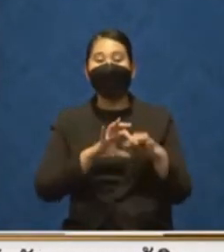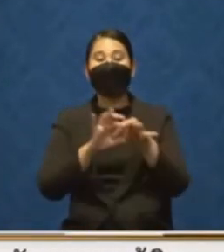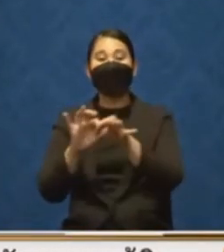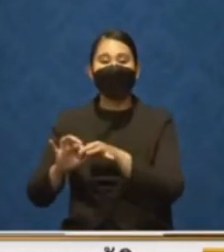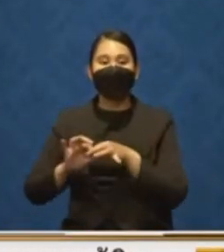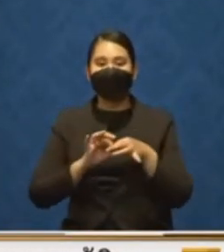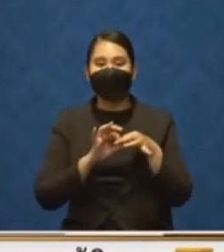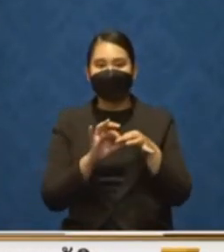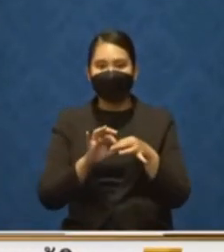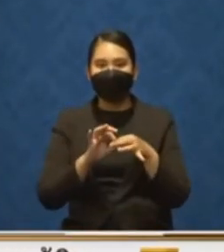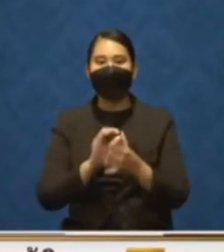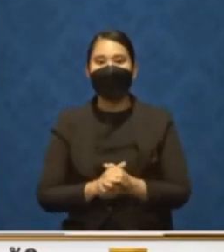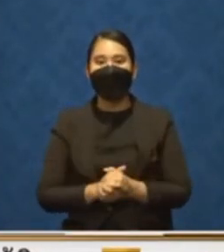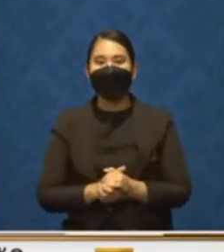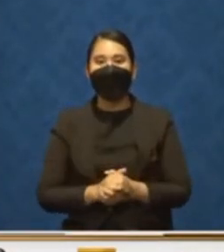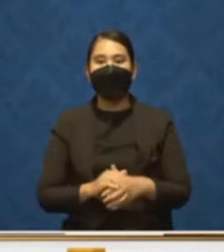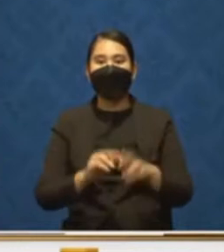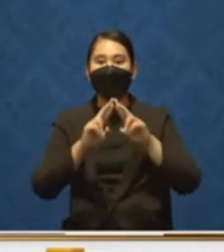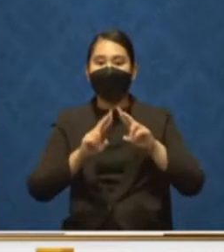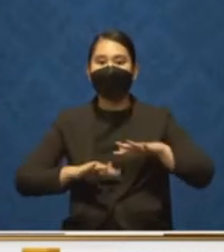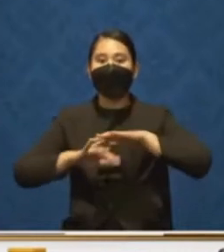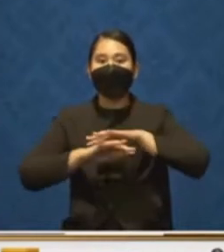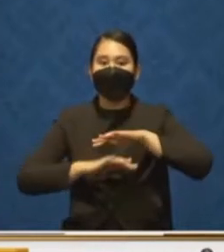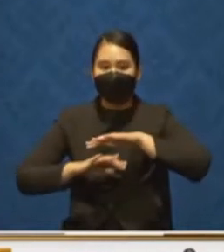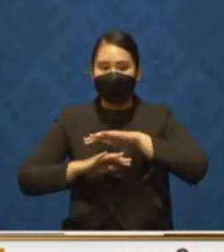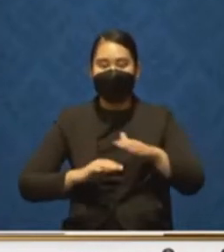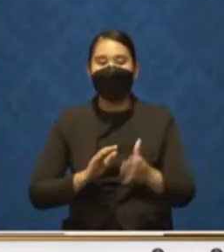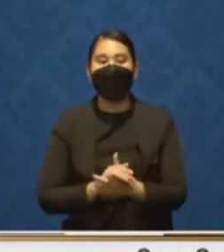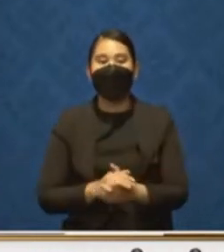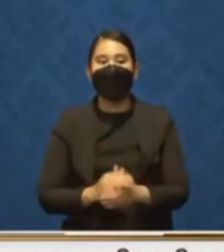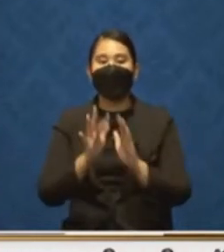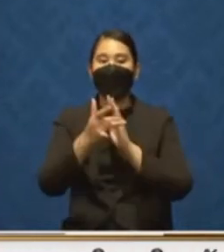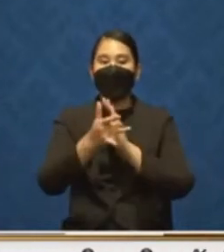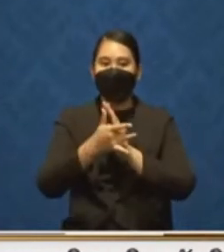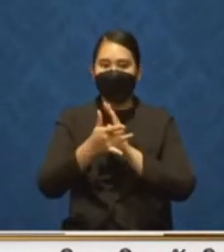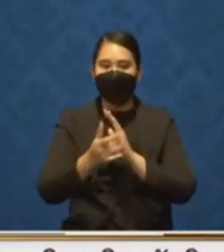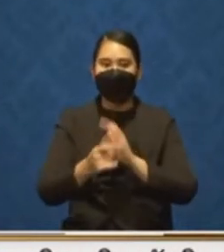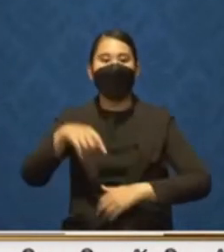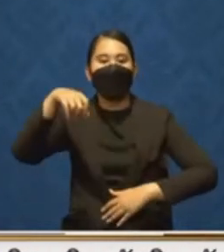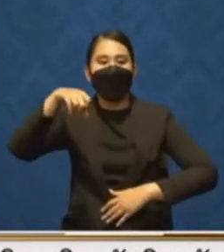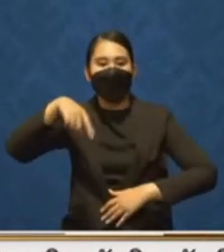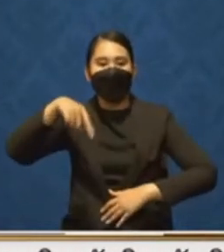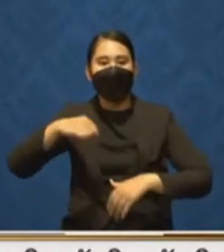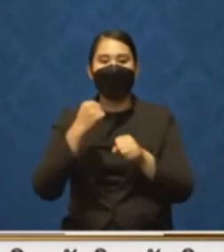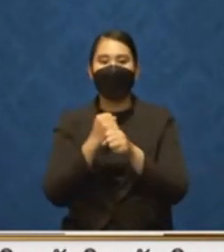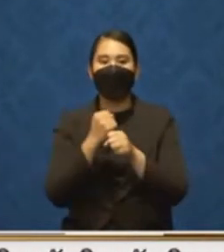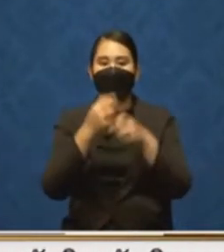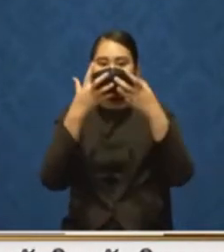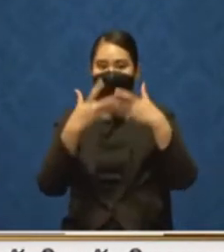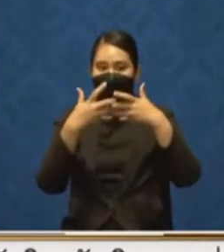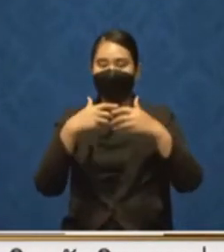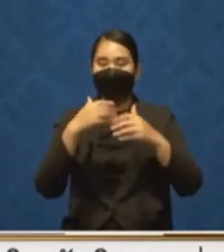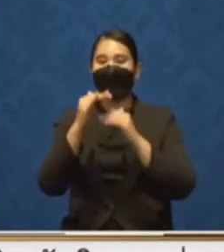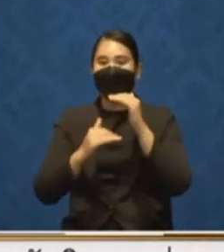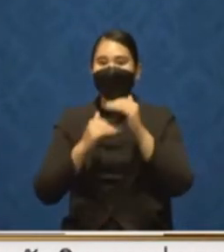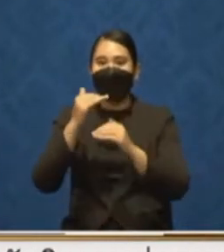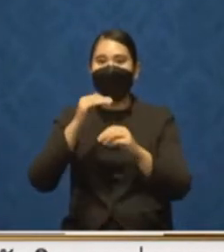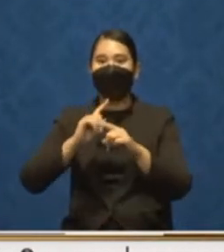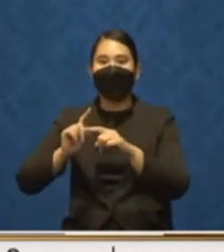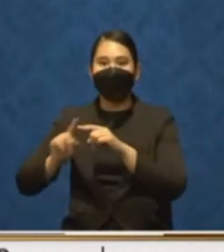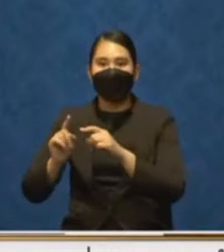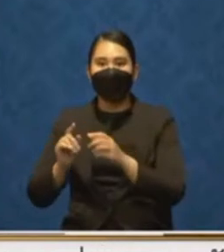ทั้งโครงสร้างพื้นฐาน 3วิชาทการถ่ายทอดเทคโนโลยีช่างซ่อมช่างมะลิดพระนาภีมือแรงงานขอ